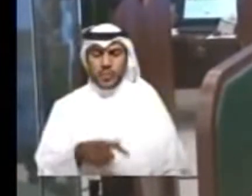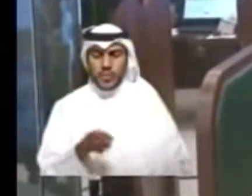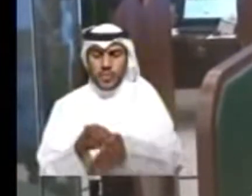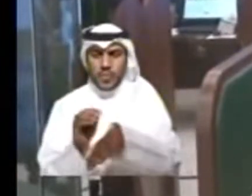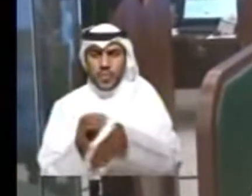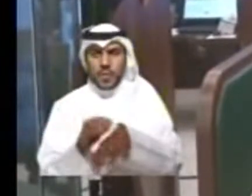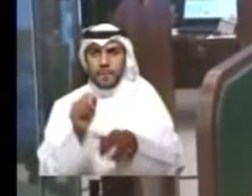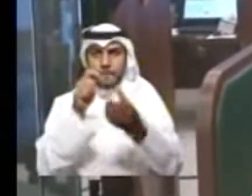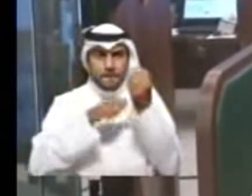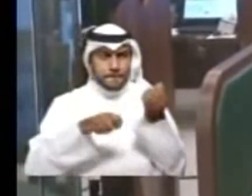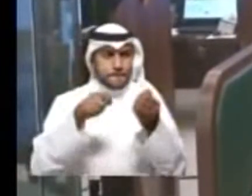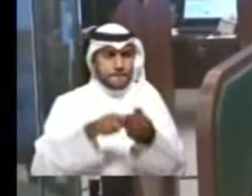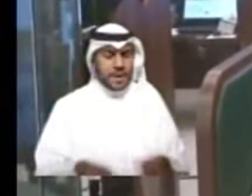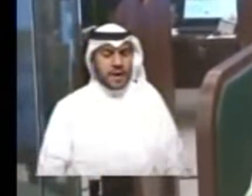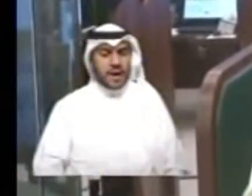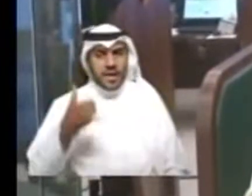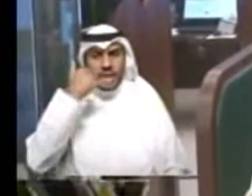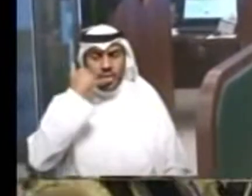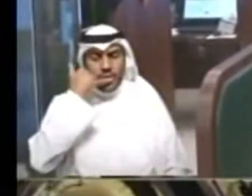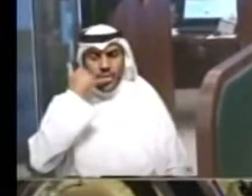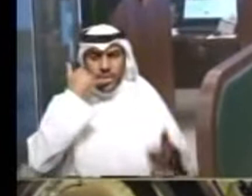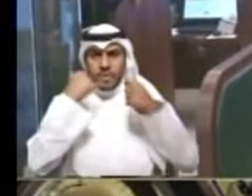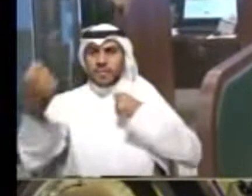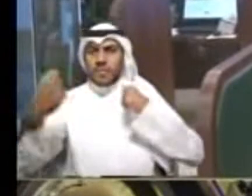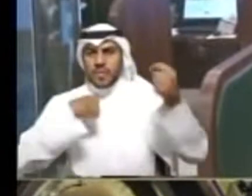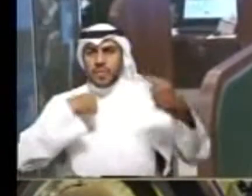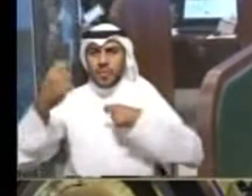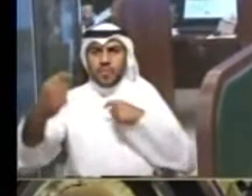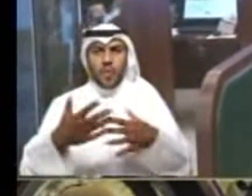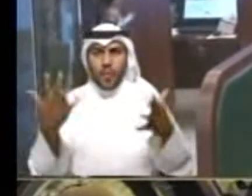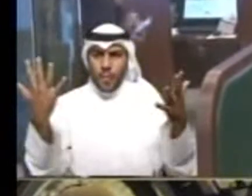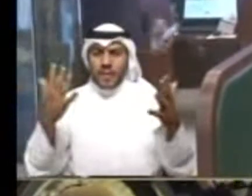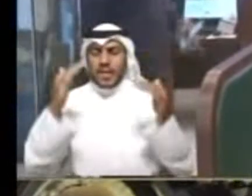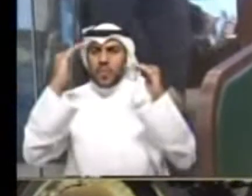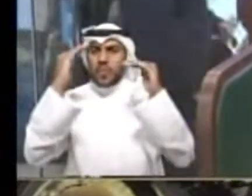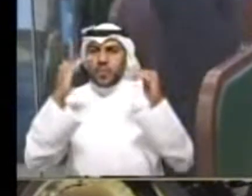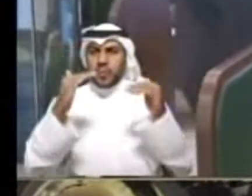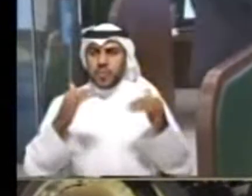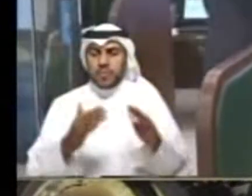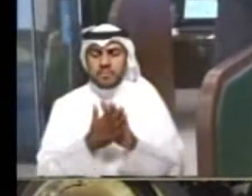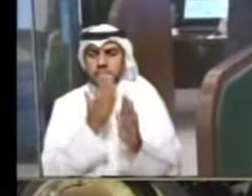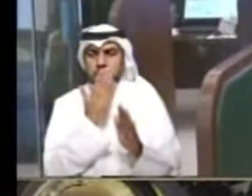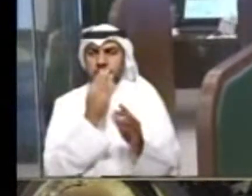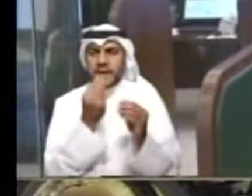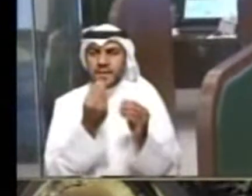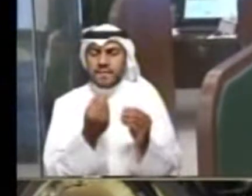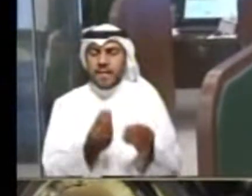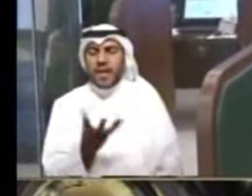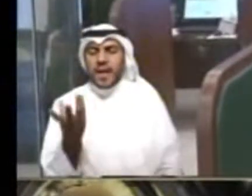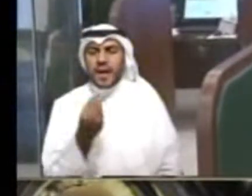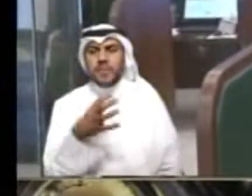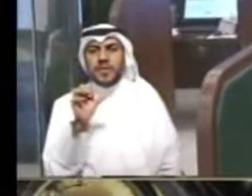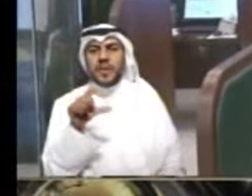المركزية البلاغات لديها انخفضت في نسبة 90% زميلي بندر، مثل ما ذكرت